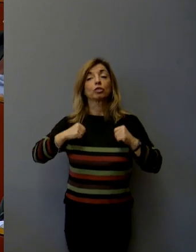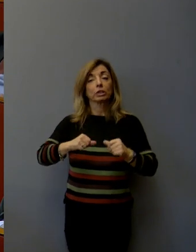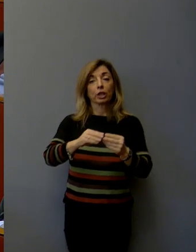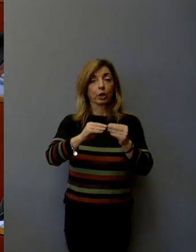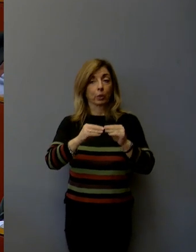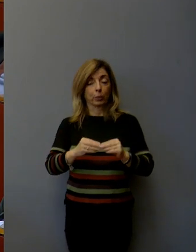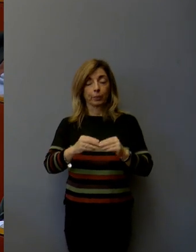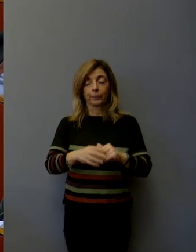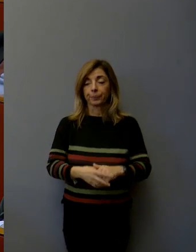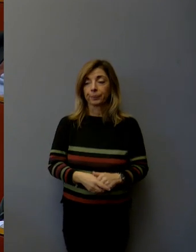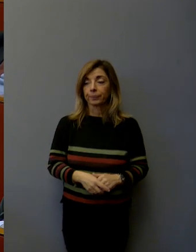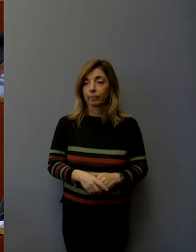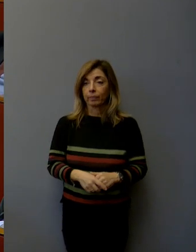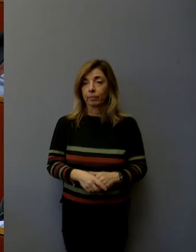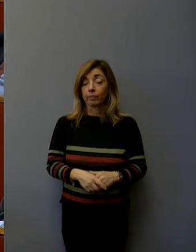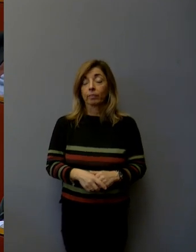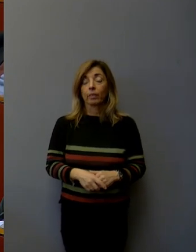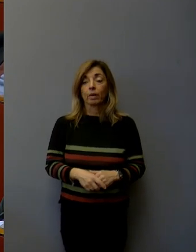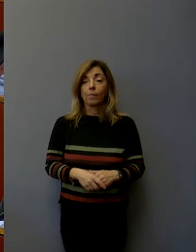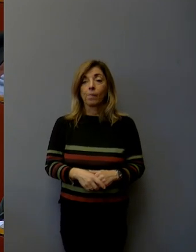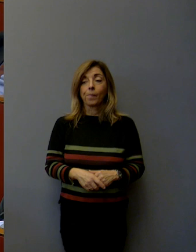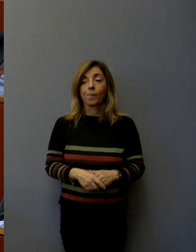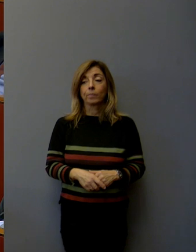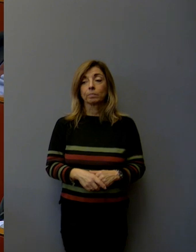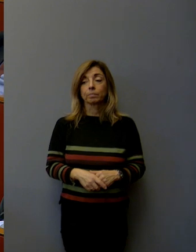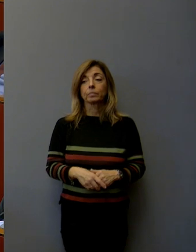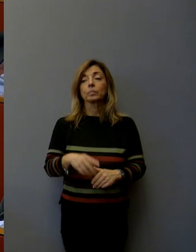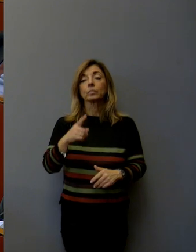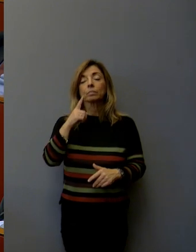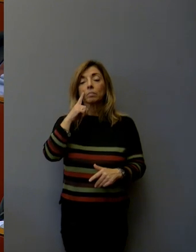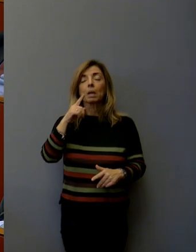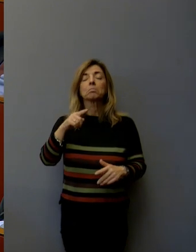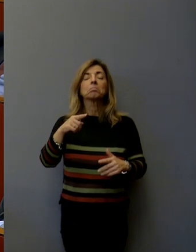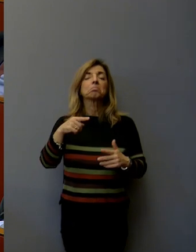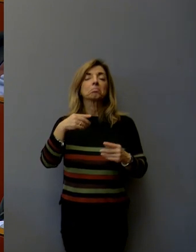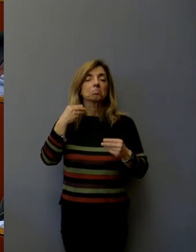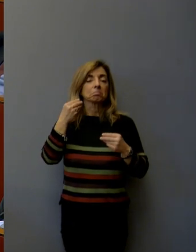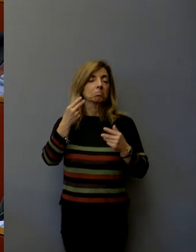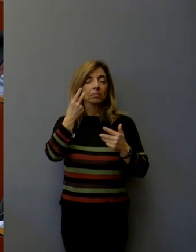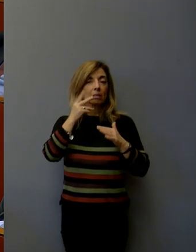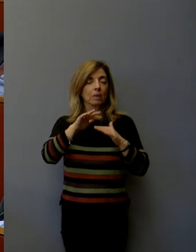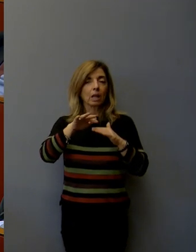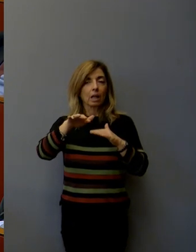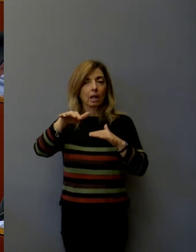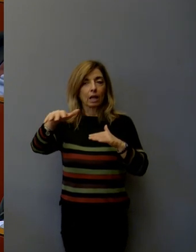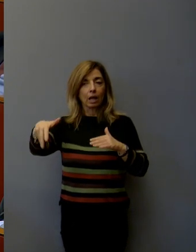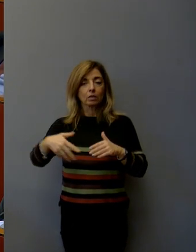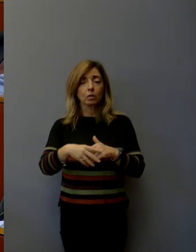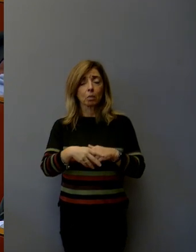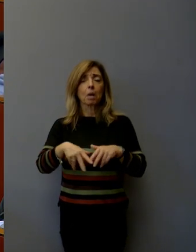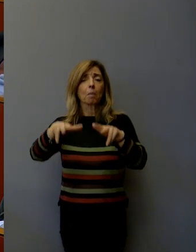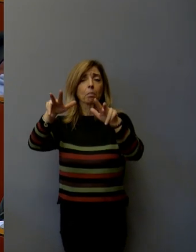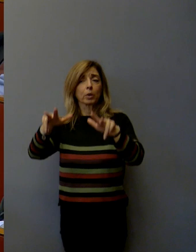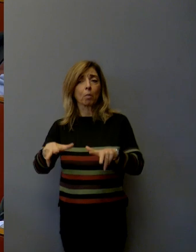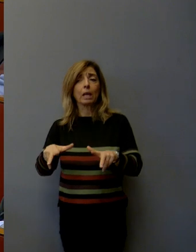quartiere Ma se andiamo oltre Cioè se andiamo oltre alla promessa disattesa Mi viene da dire che non c'ha